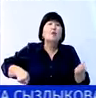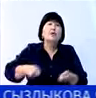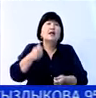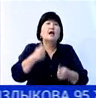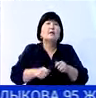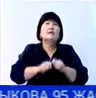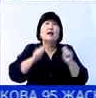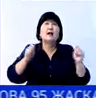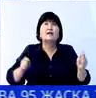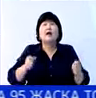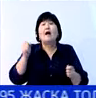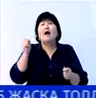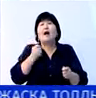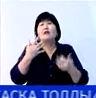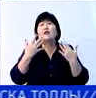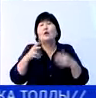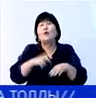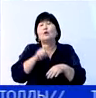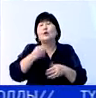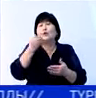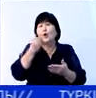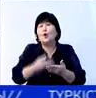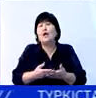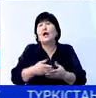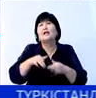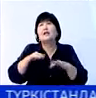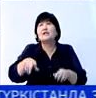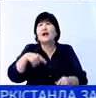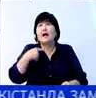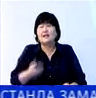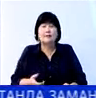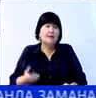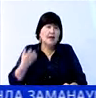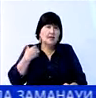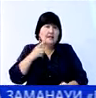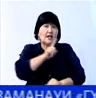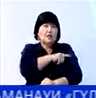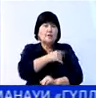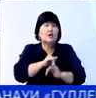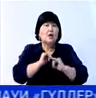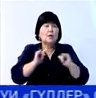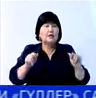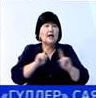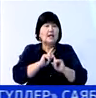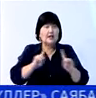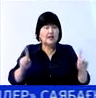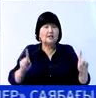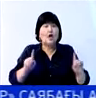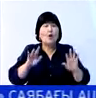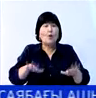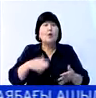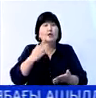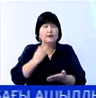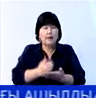ашылу рәсімінде алтын қолды дәрігердің осы ұлағатты айтылды. Сыр медицинасының дамы бір күнде өнде ерекше орны бар.